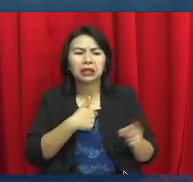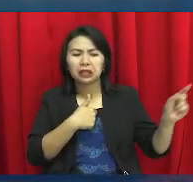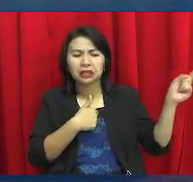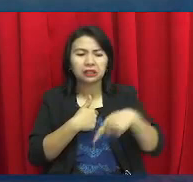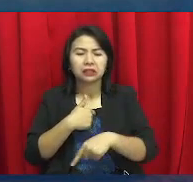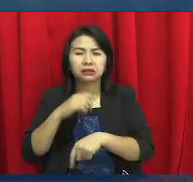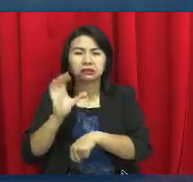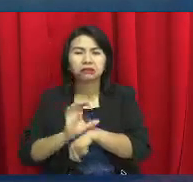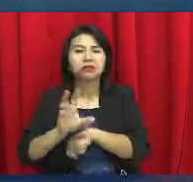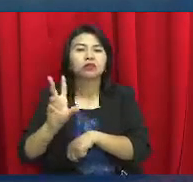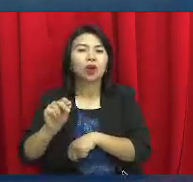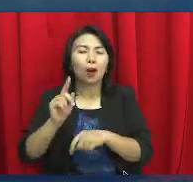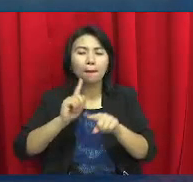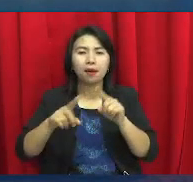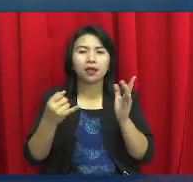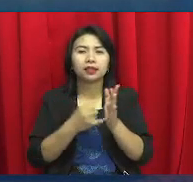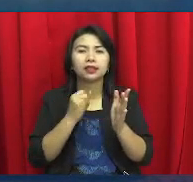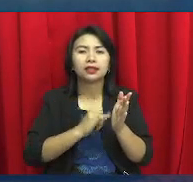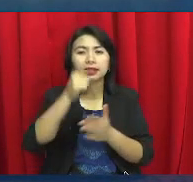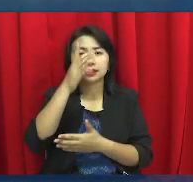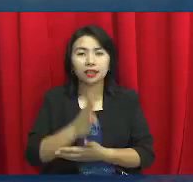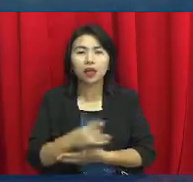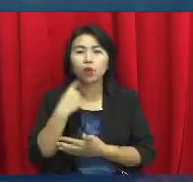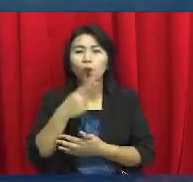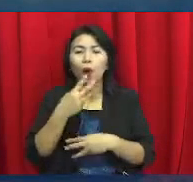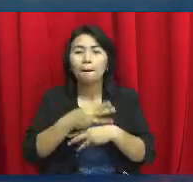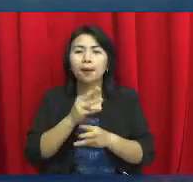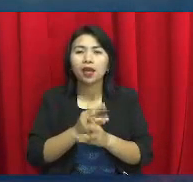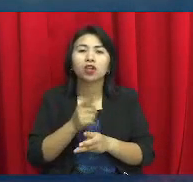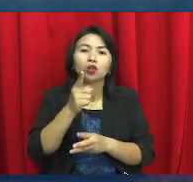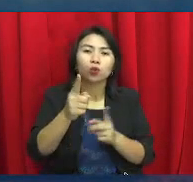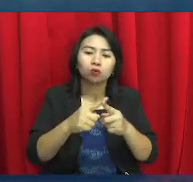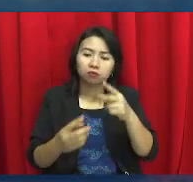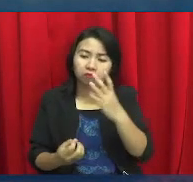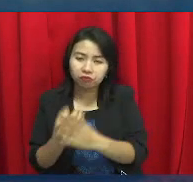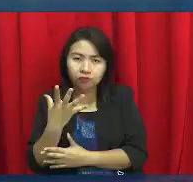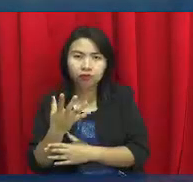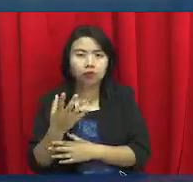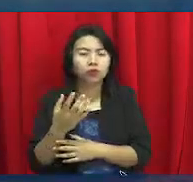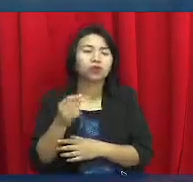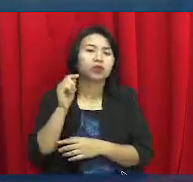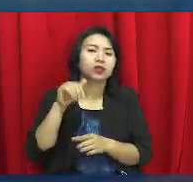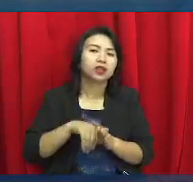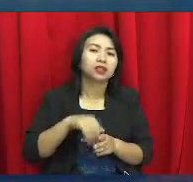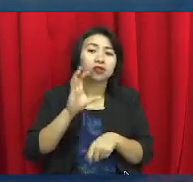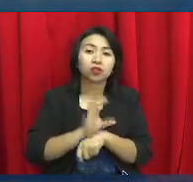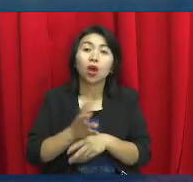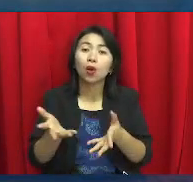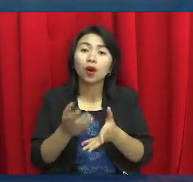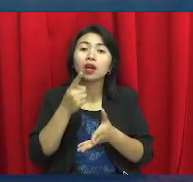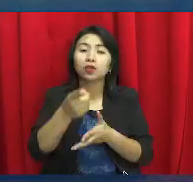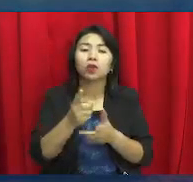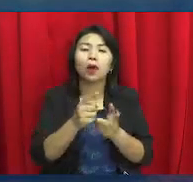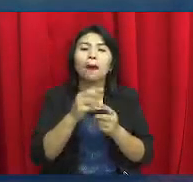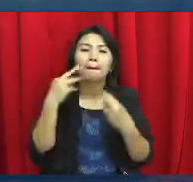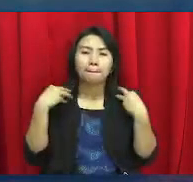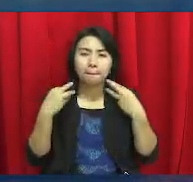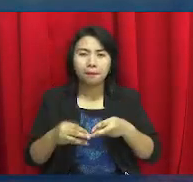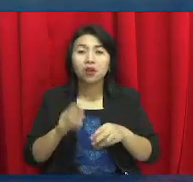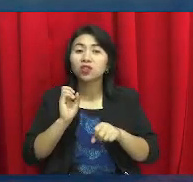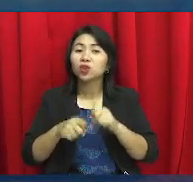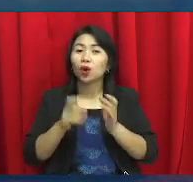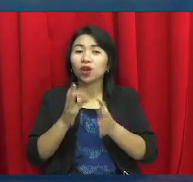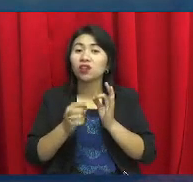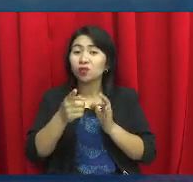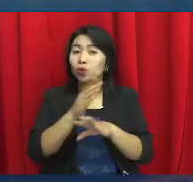simbahan. Disenyo ng Diyos na lumago ka kung saang simbahan ka itinalaga ng Panginoon. Kaya kung hindi ka lalago dyan, eh, may problema ka